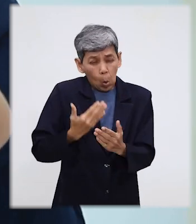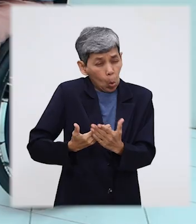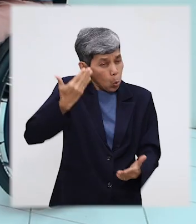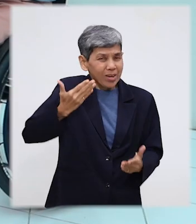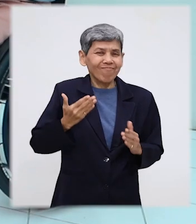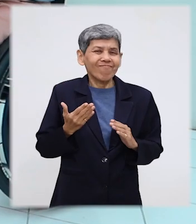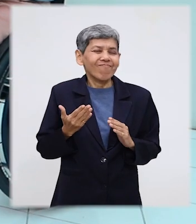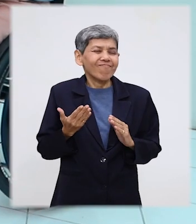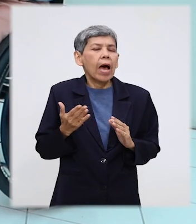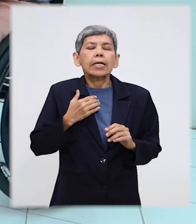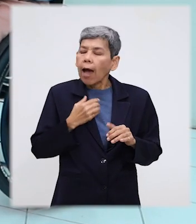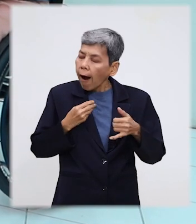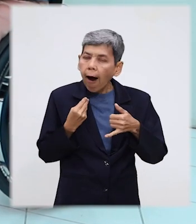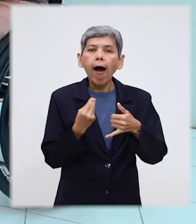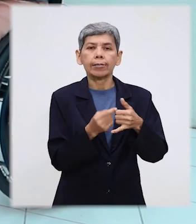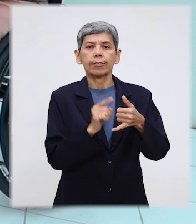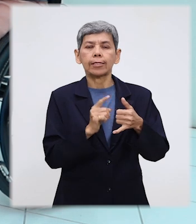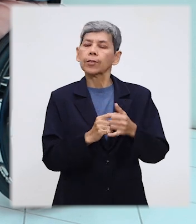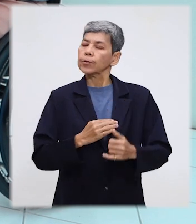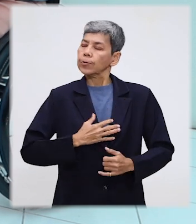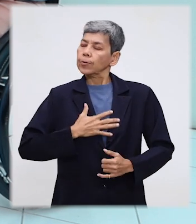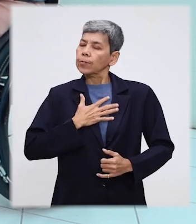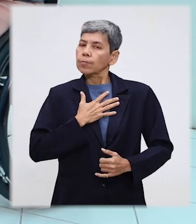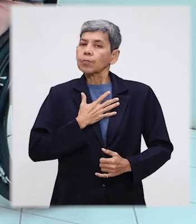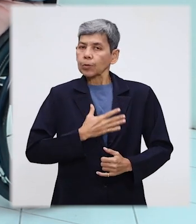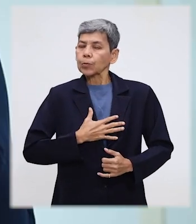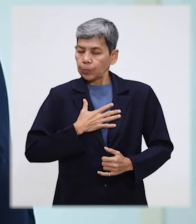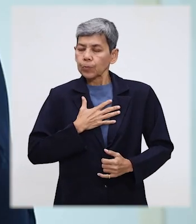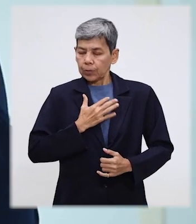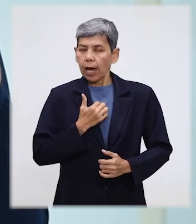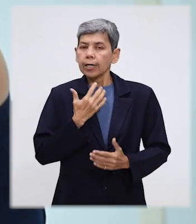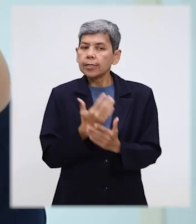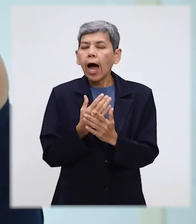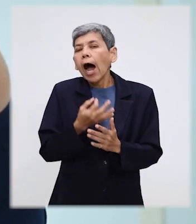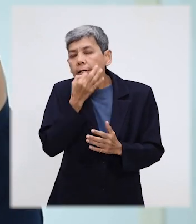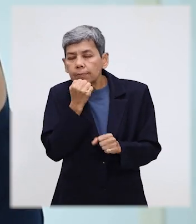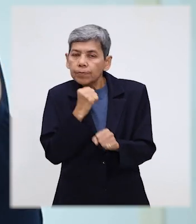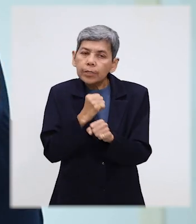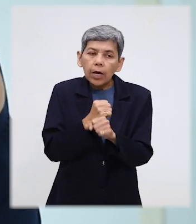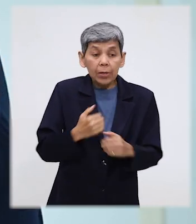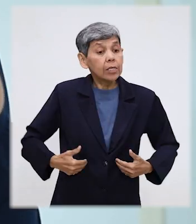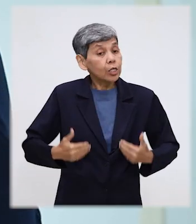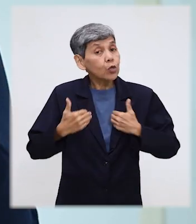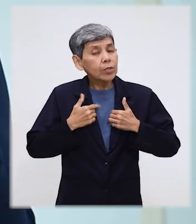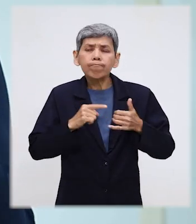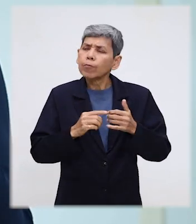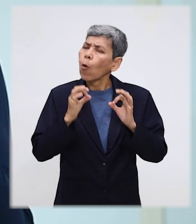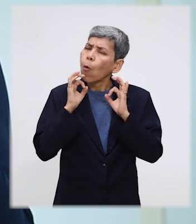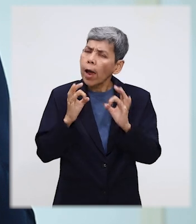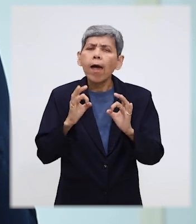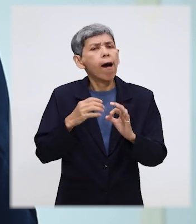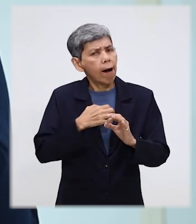วยล้นฟ้าแต่ว่าเป็นการสร้างความภูมิใจแล้วก็สร้างรายได้ให้เขาสามารถที่จะมาทำให้ชีวิตเขาสะดวกสบาย